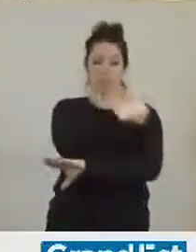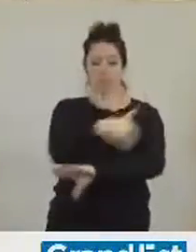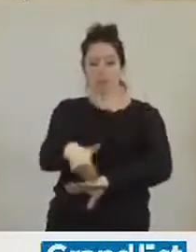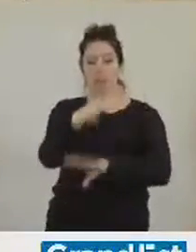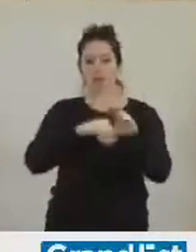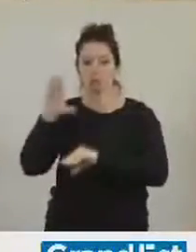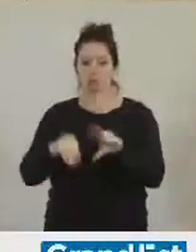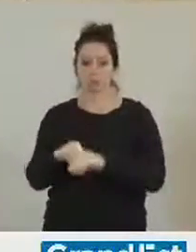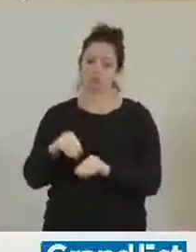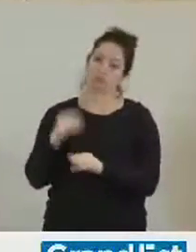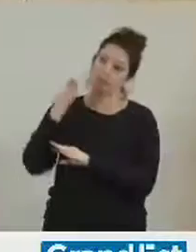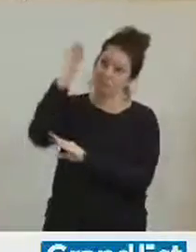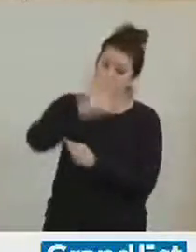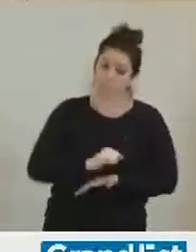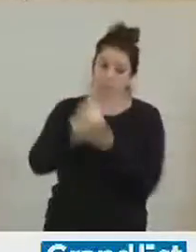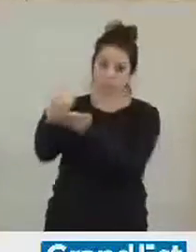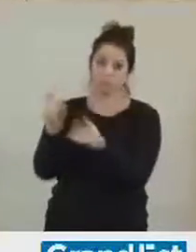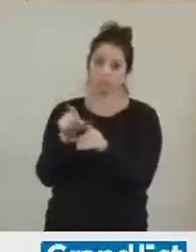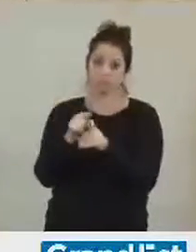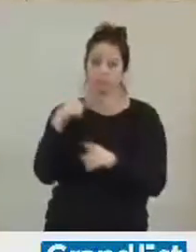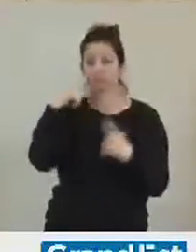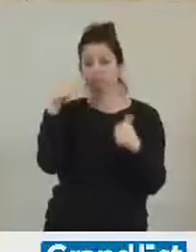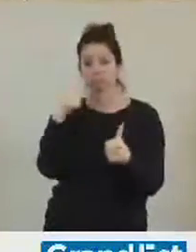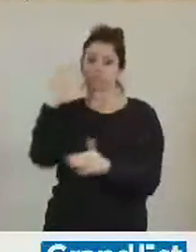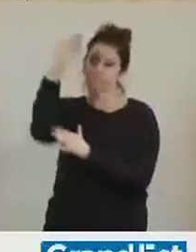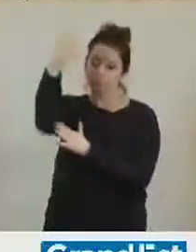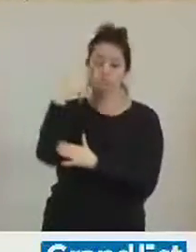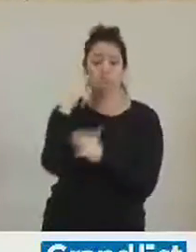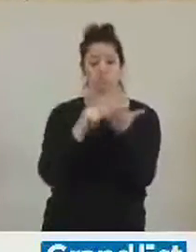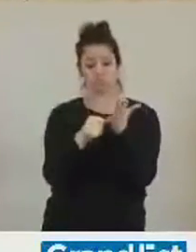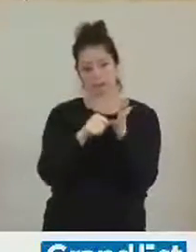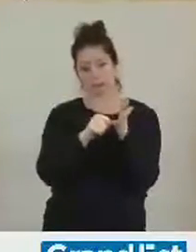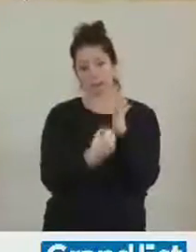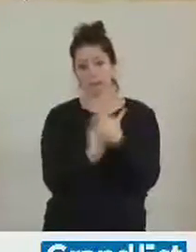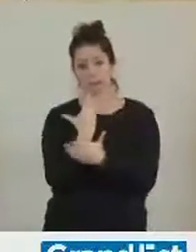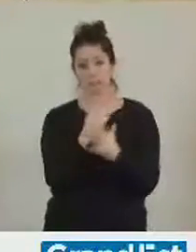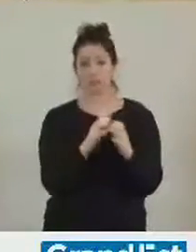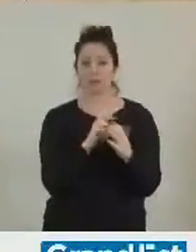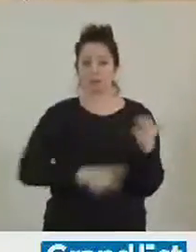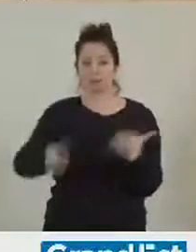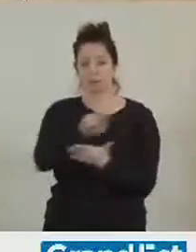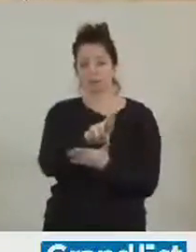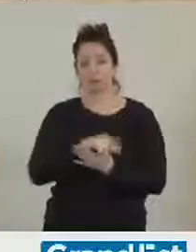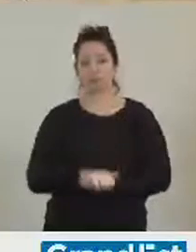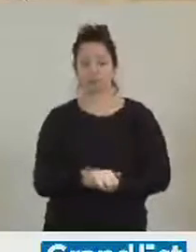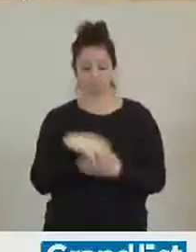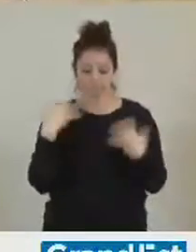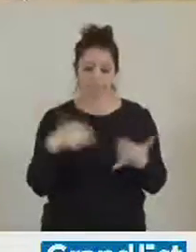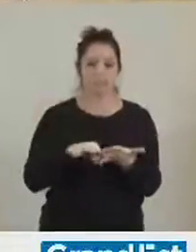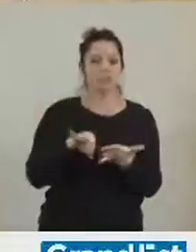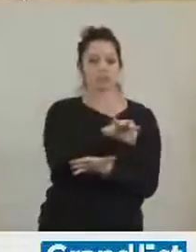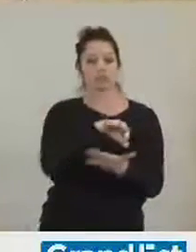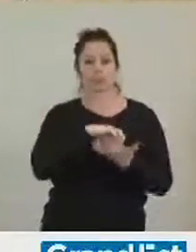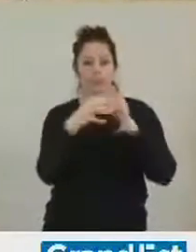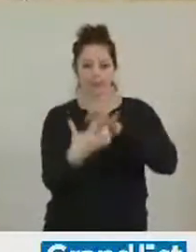mais aussi de la future identité de cette nouvelle région. Une stratégie complexe à mettre en place, avec une multitude